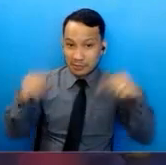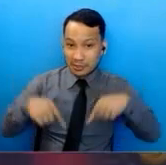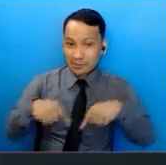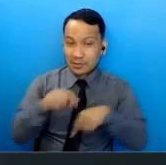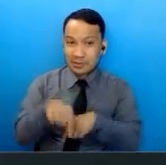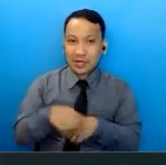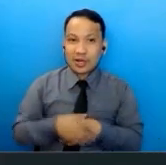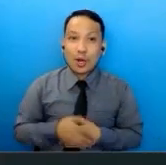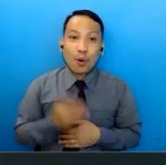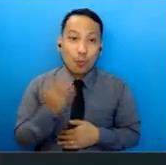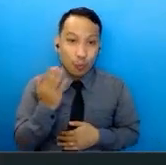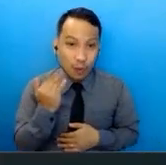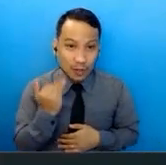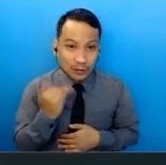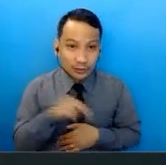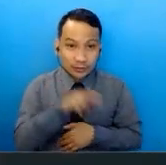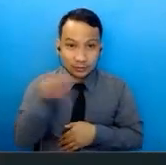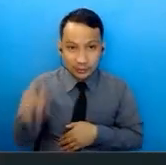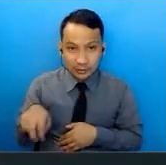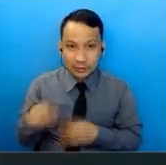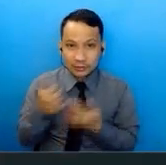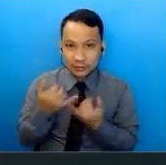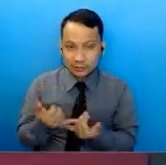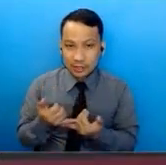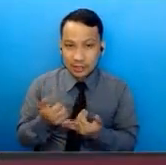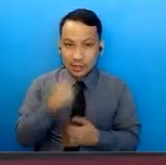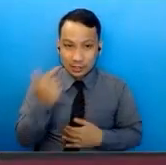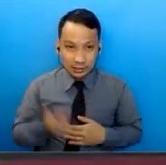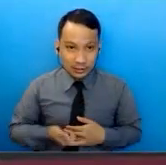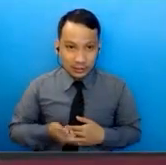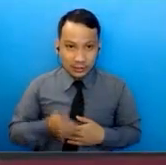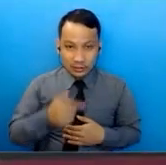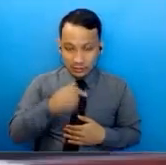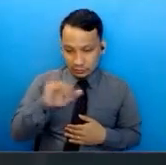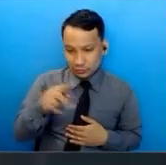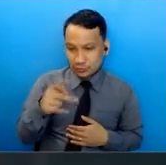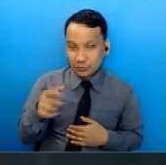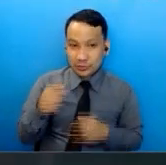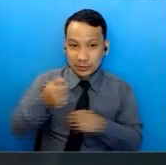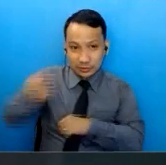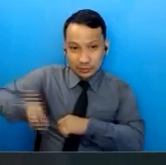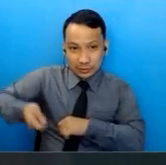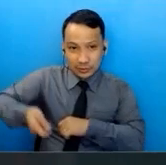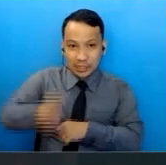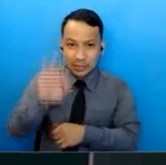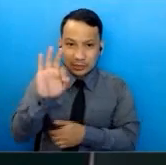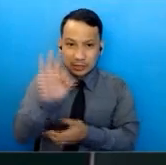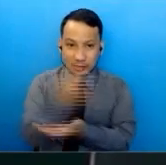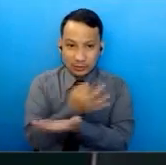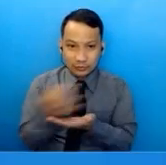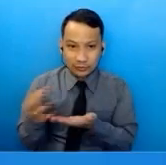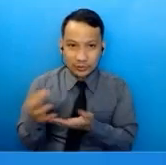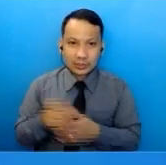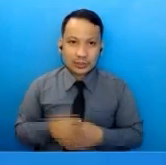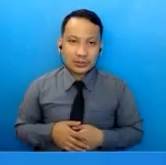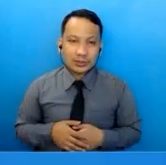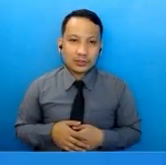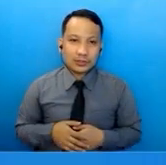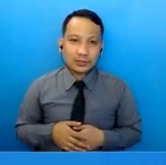Dahil ngayon, siya ay magsisilbing guest juke boss na tatagal ng 9 weeks. Of course, mas